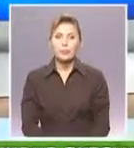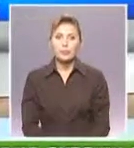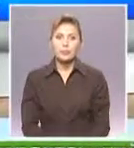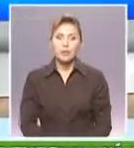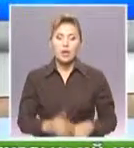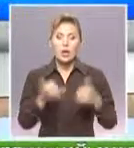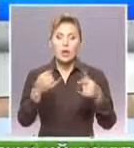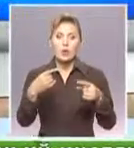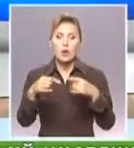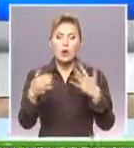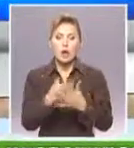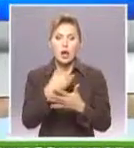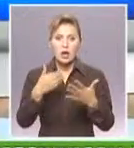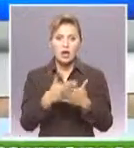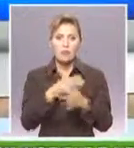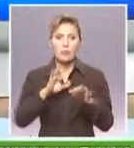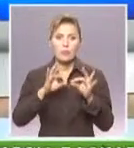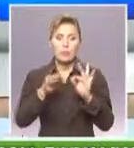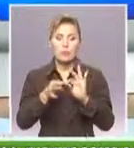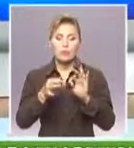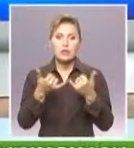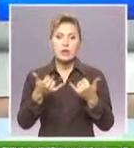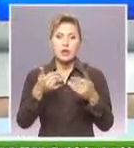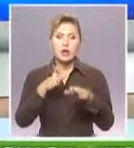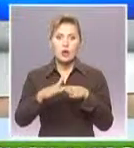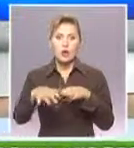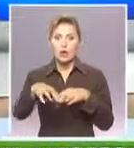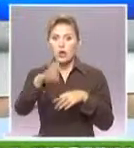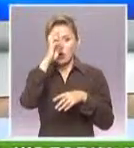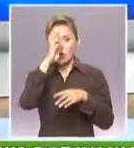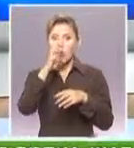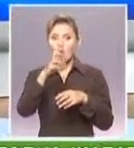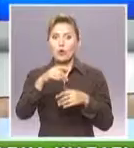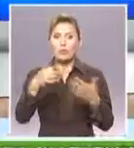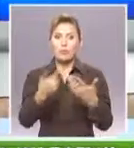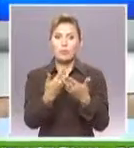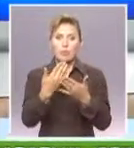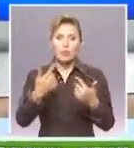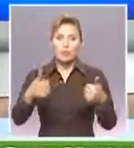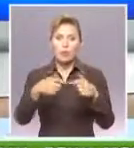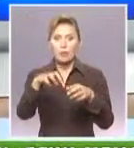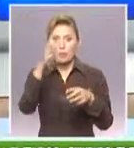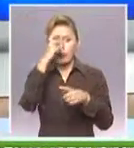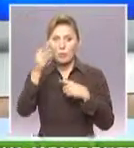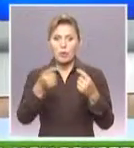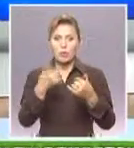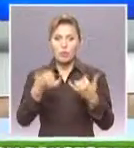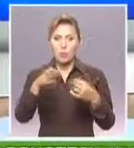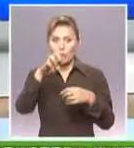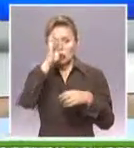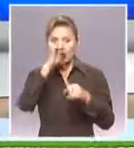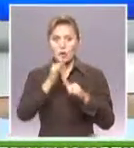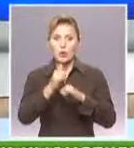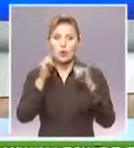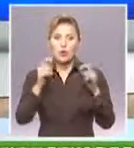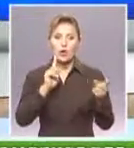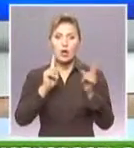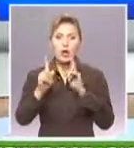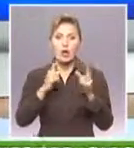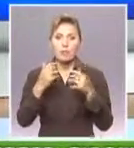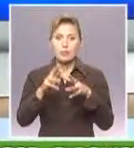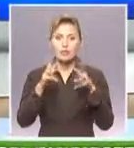Енді осы және өзге де ақпараттар турасында толығырақ. Ел үкіметінің жаңа құрылымы жасақталды. Мемлекет басшысы бүгін үкіметтің кеңейтілген